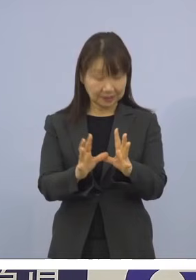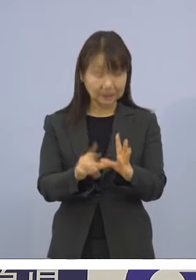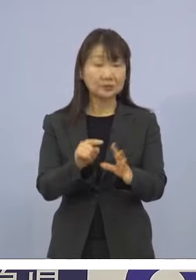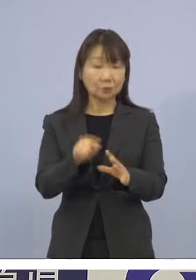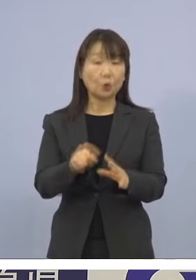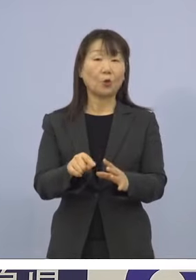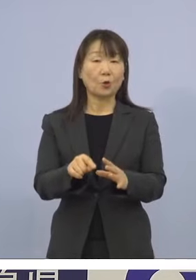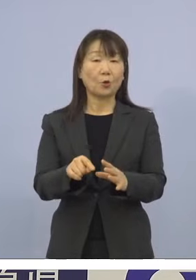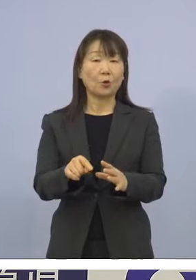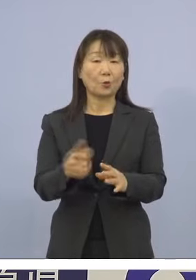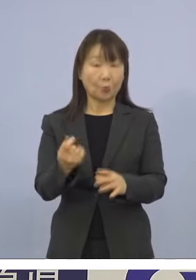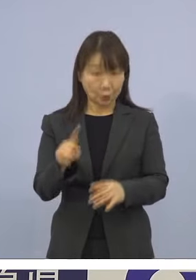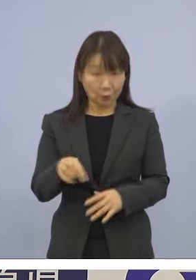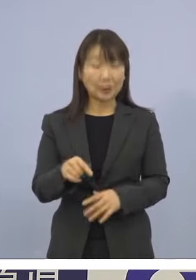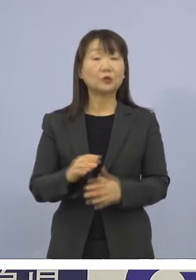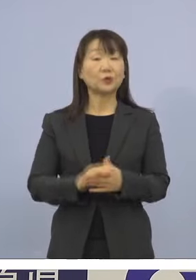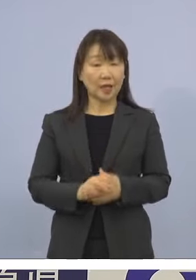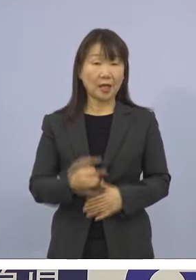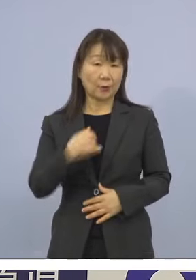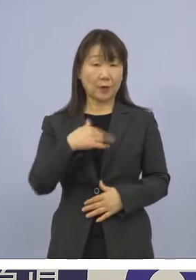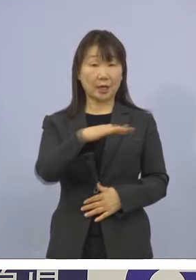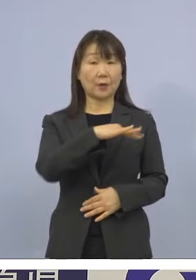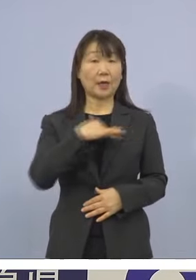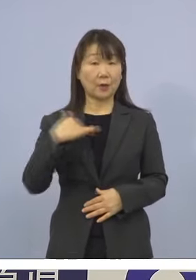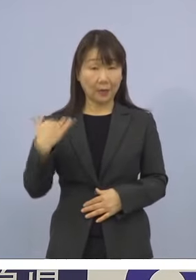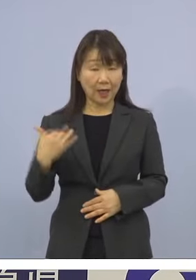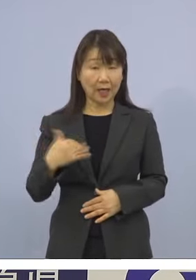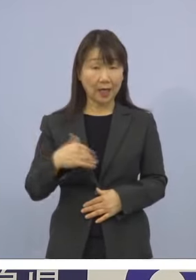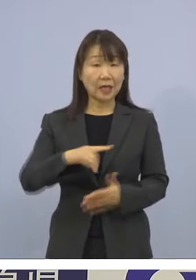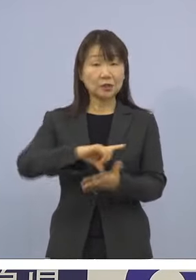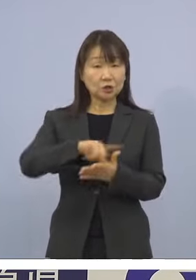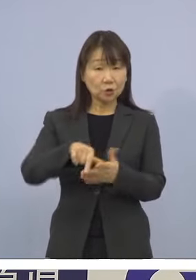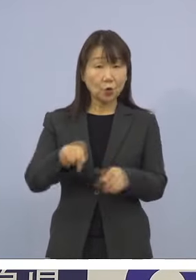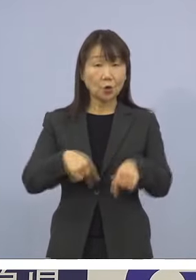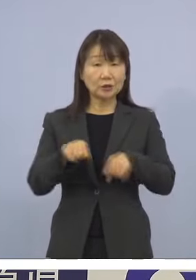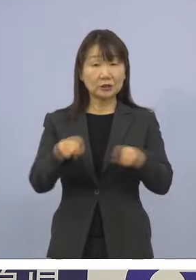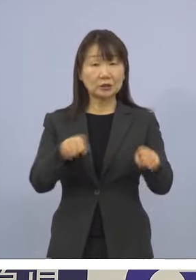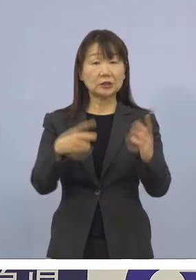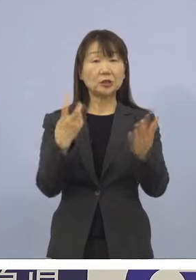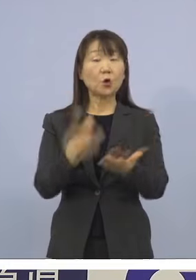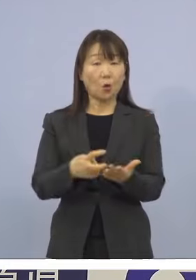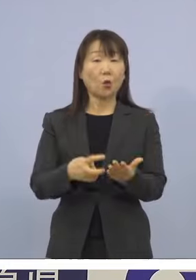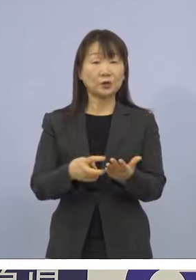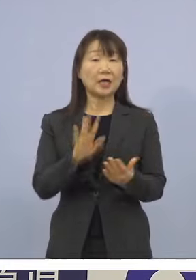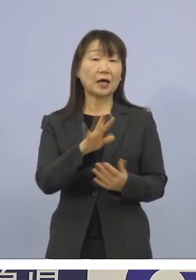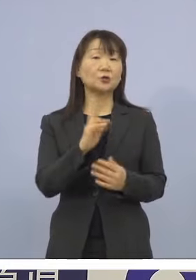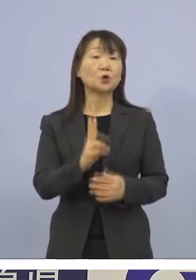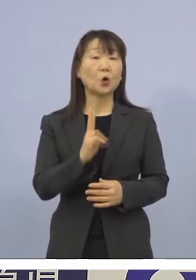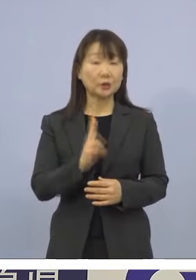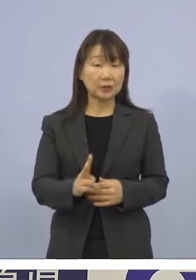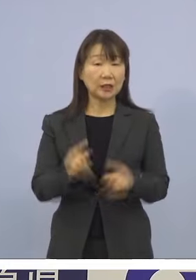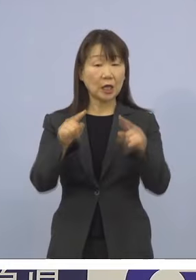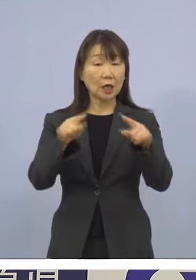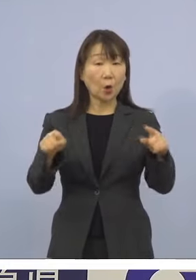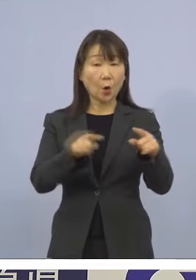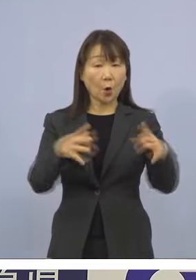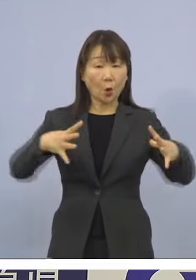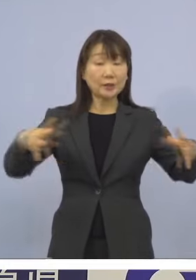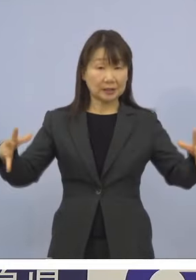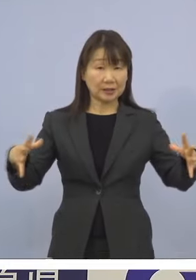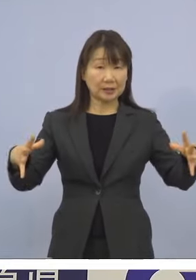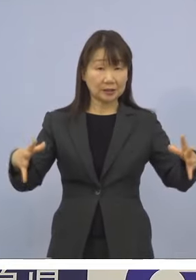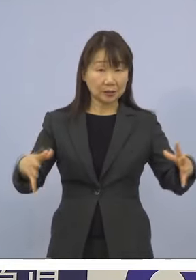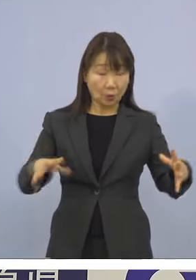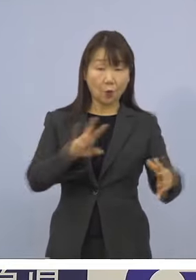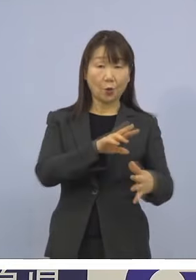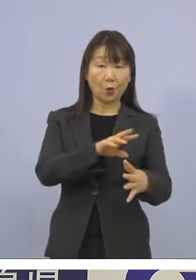り、我々はその地方自治法第2条である通り広域行政補完総合調整という立場